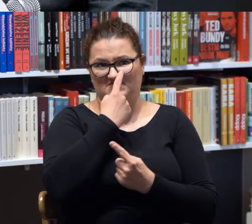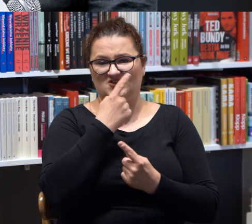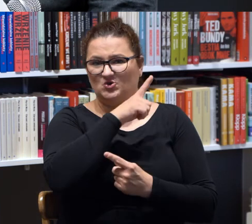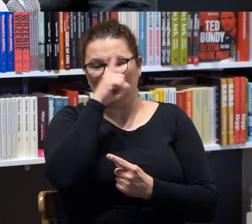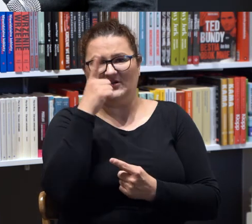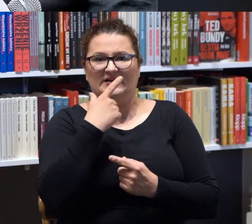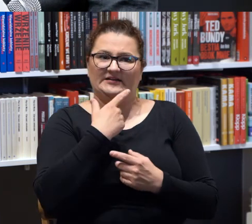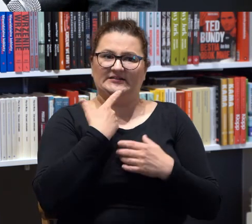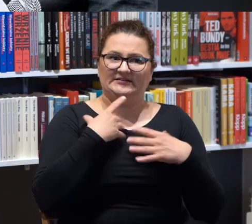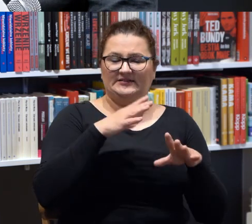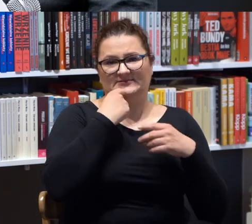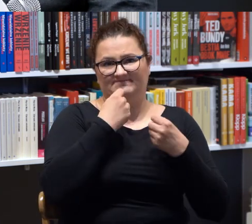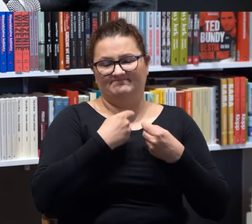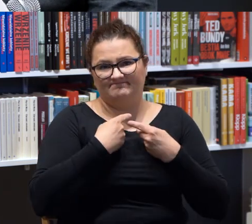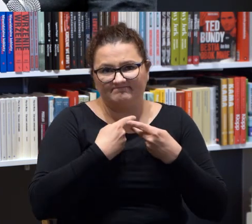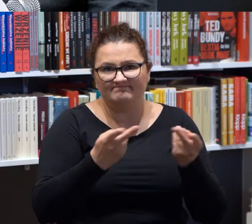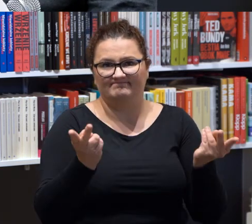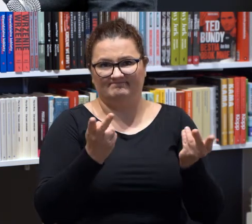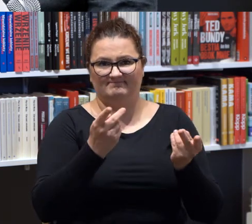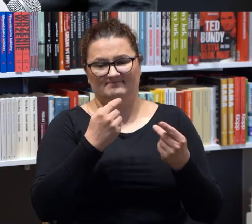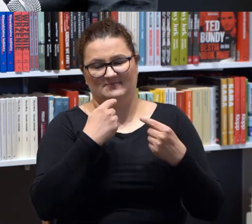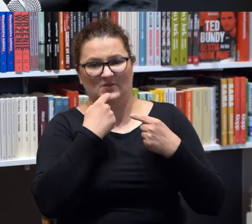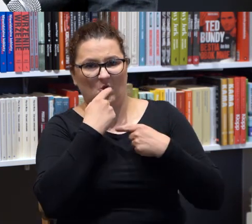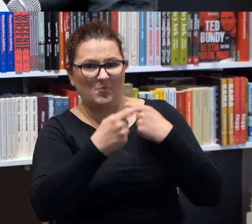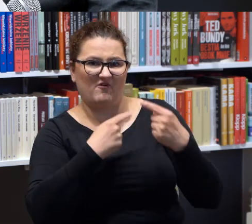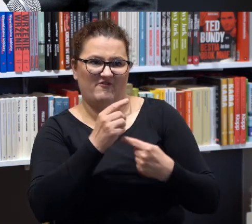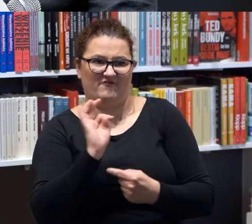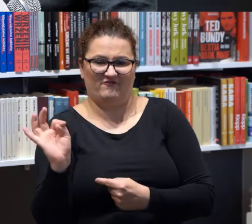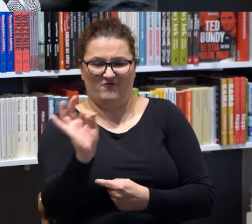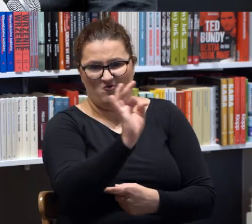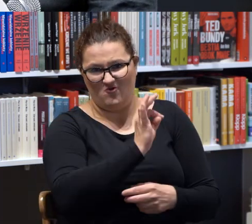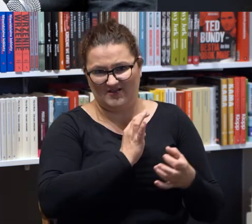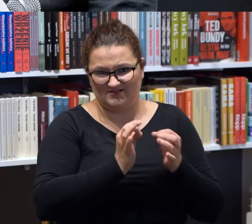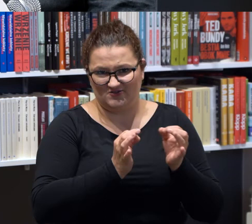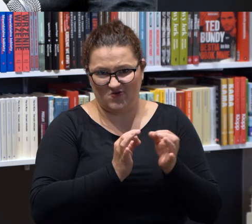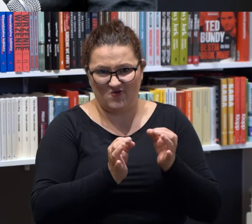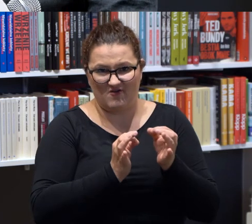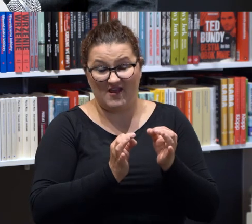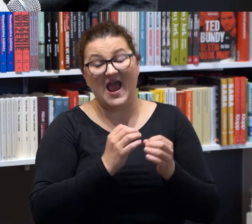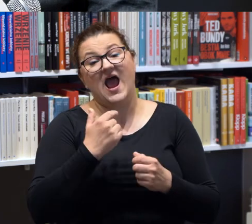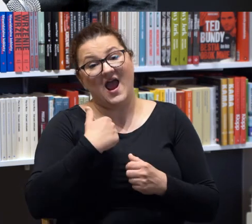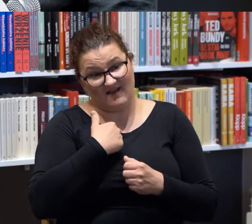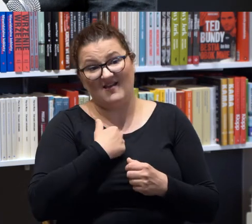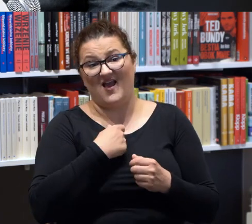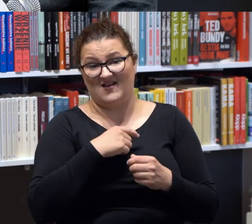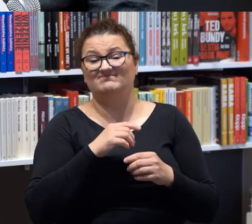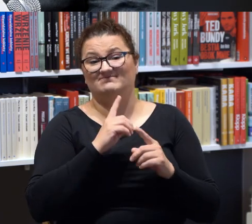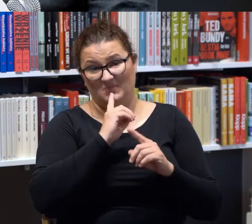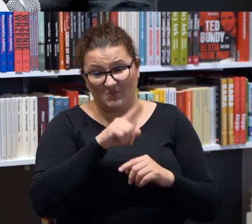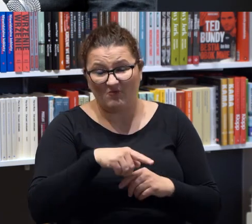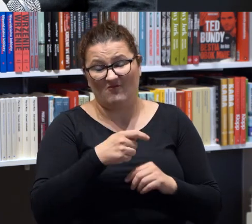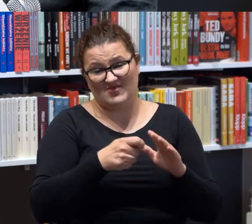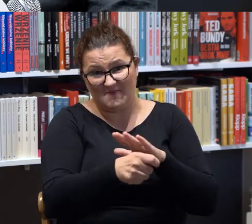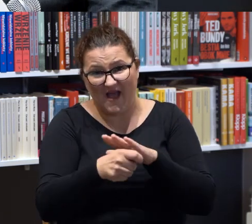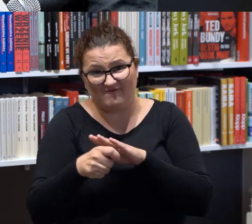mniej skłonni do dzielenia się swoimi historiami. A ja jednak do tego namawiam, nie mówię, że w